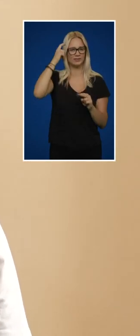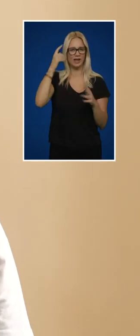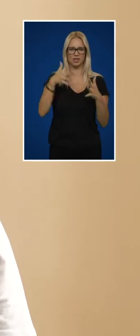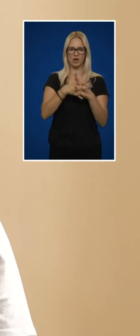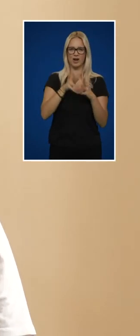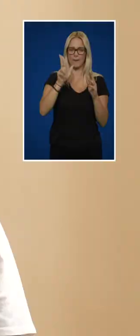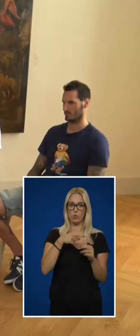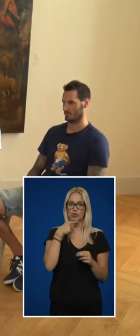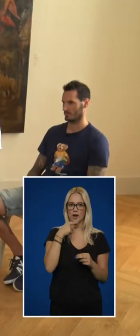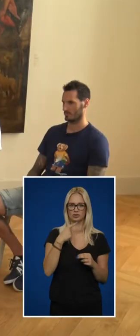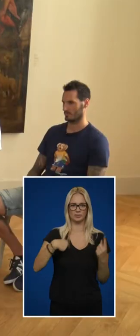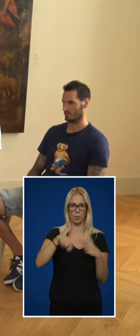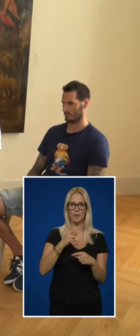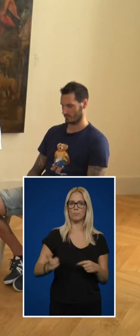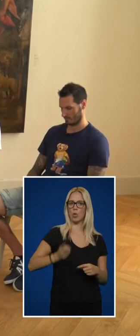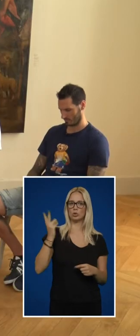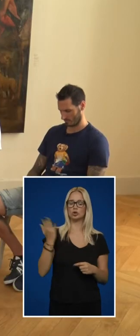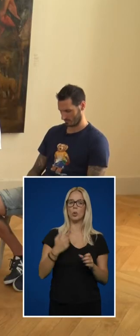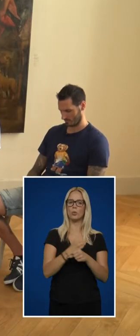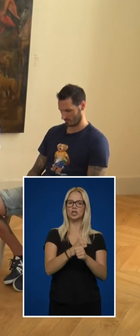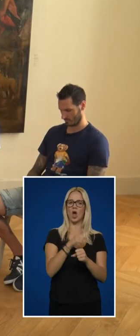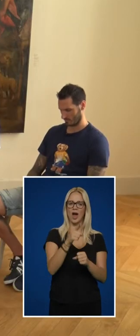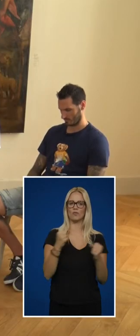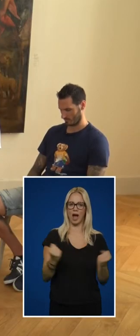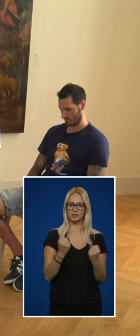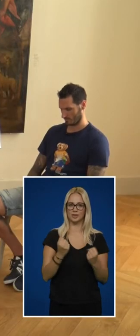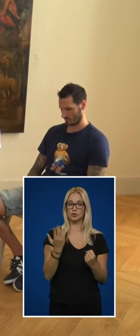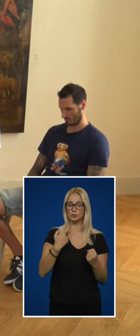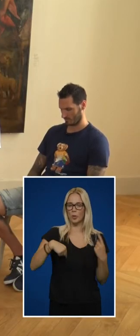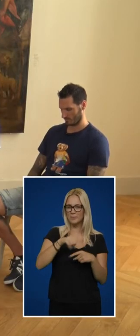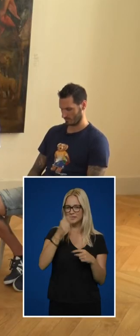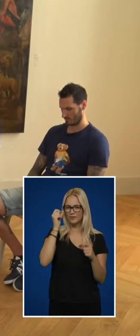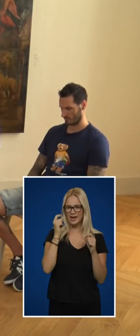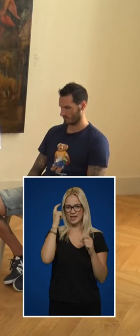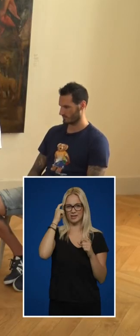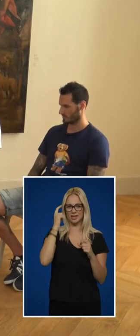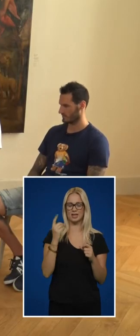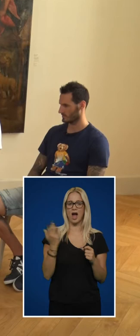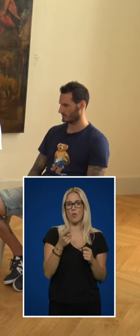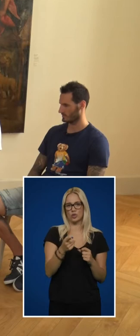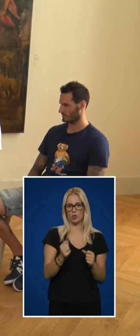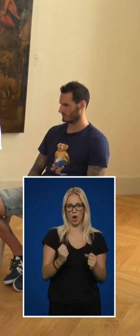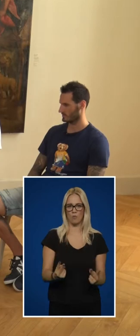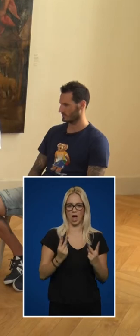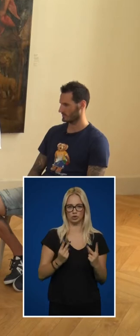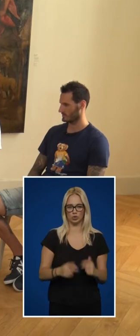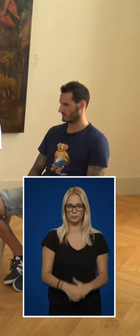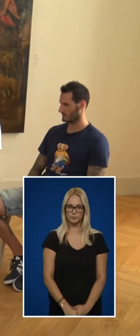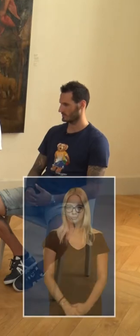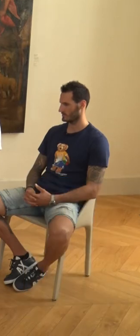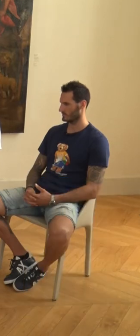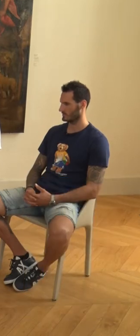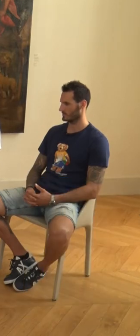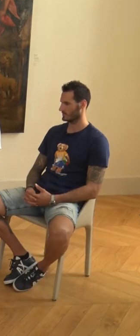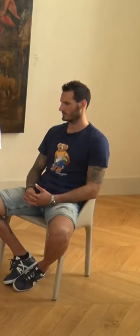taj edukativni dio, a još više tu svijest građana. Evo, mogu reći da smo zaista ponosni što